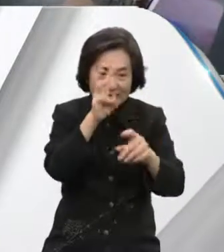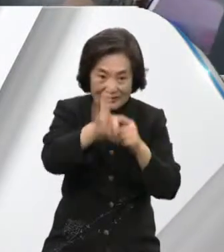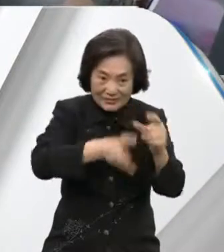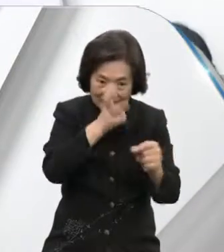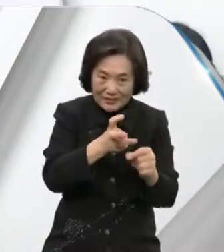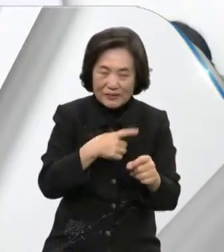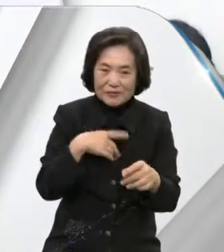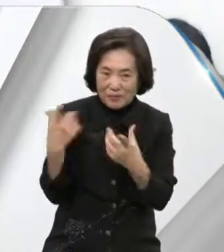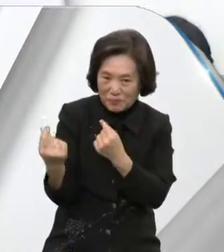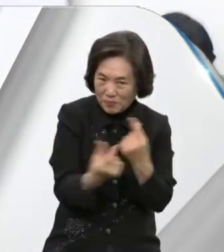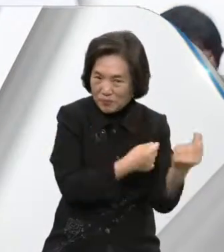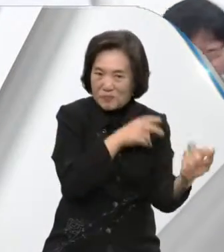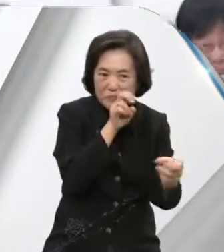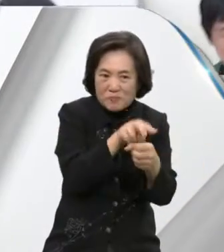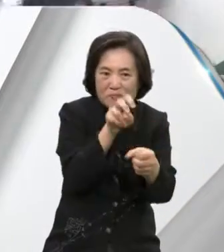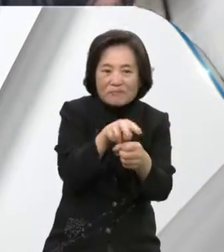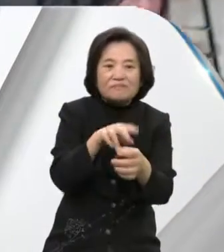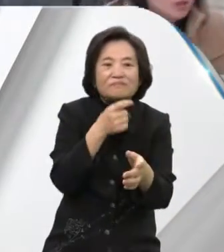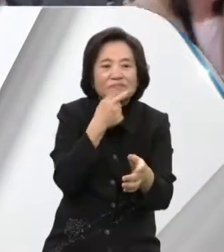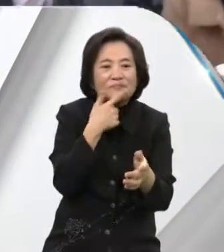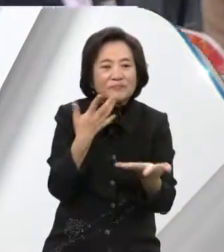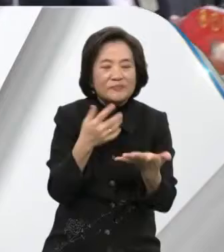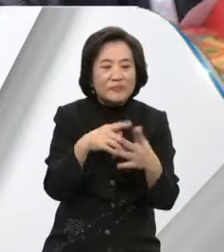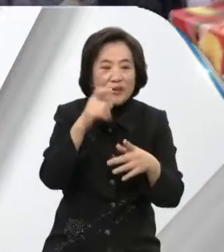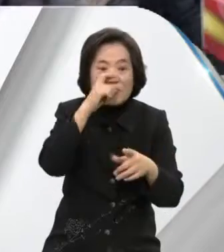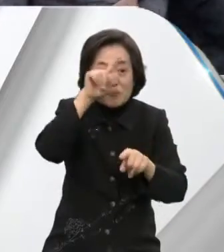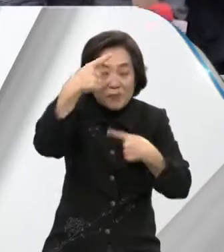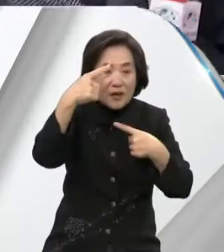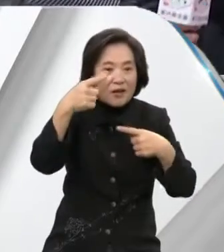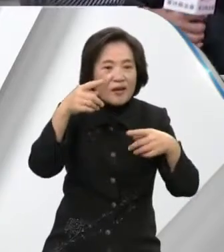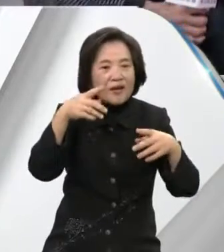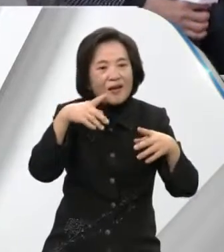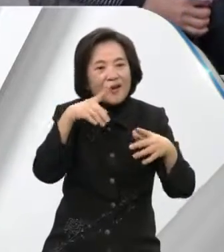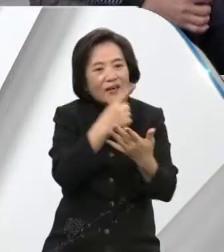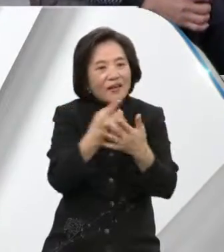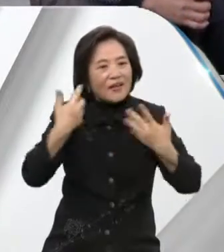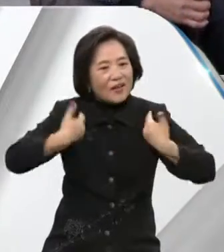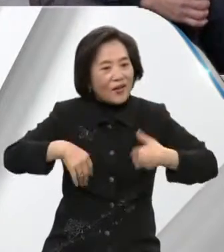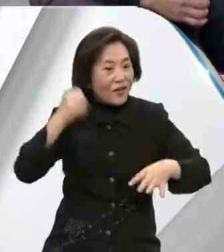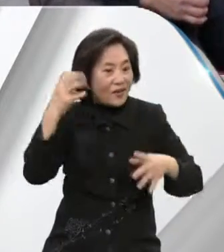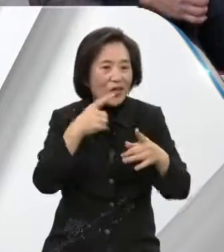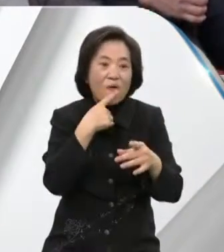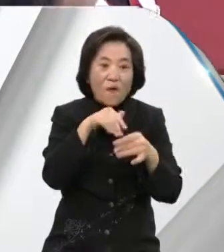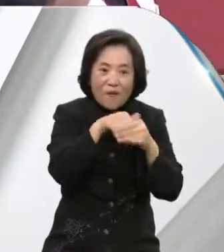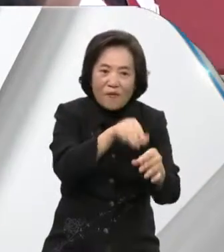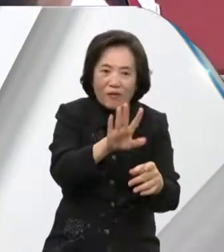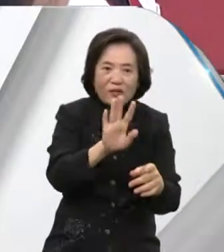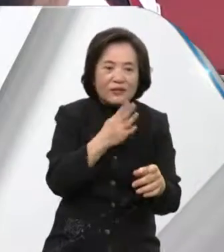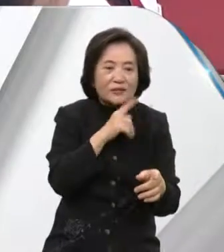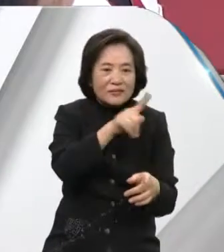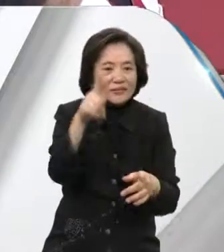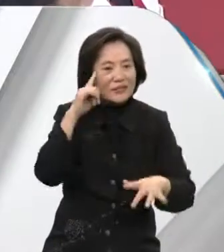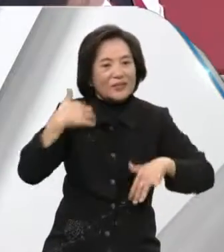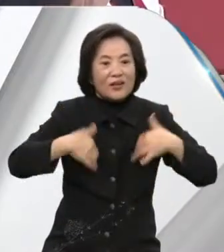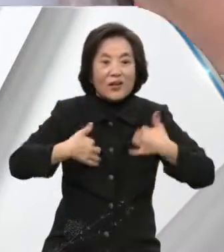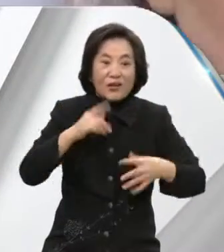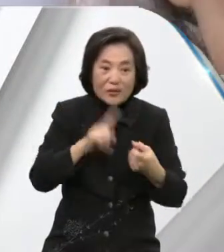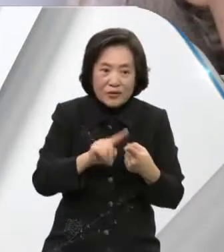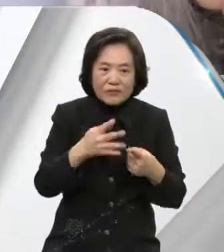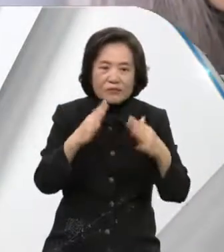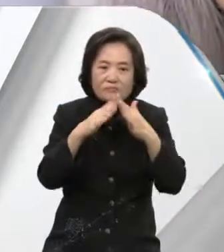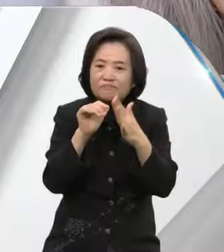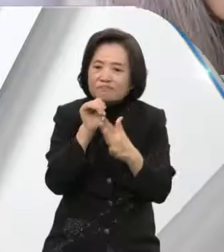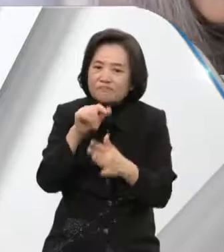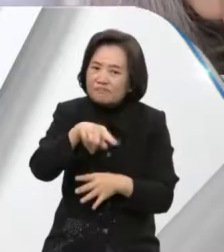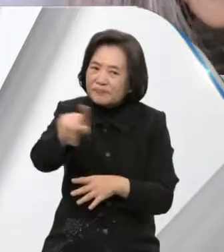认养人。 今年是大家都过期待做新衫、吃团圆饭，还做得两红包，是过欢喜的时节。不过